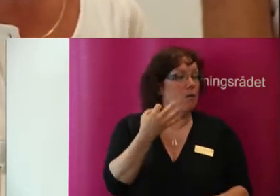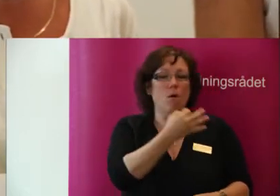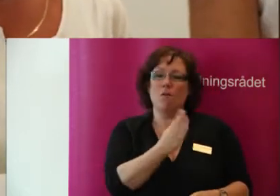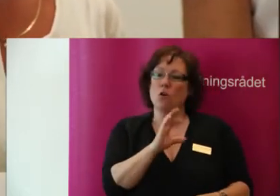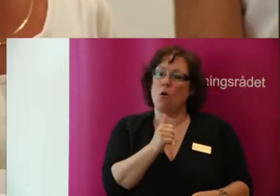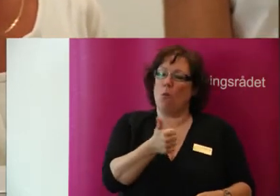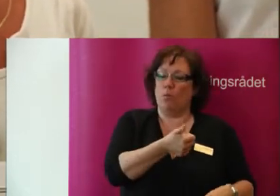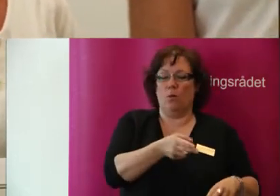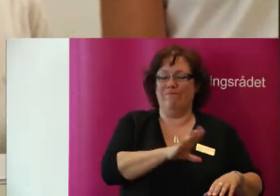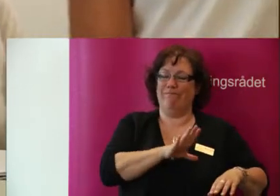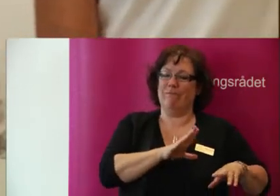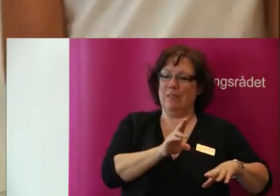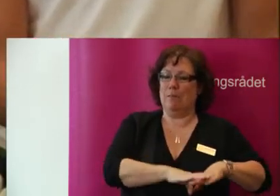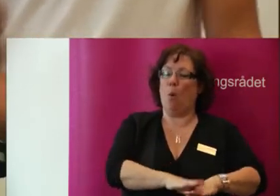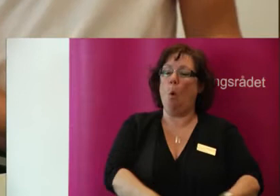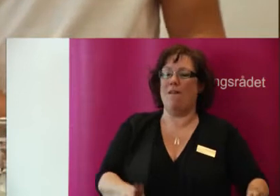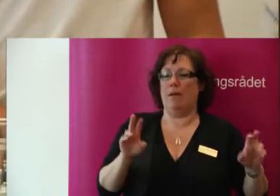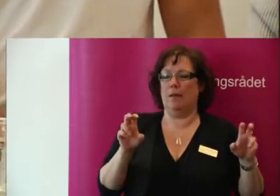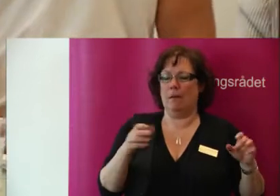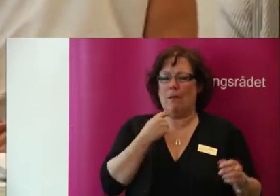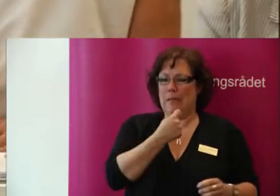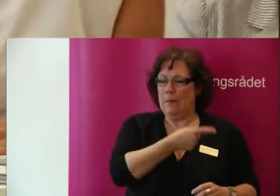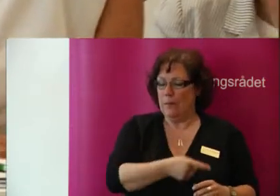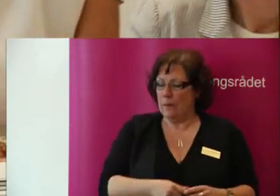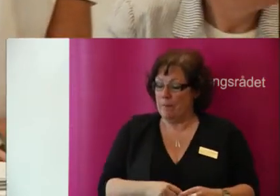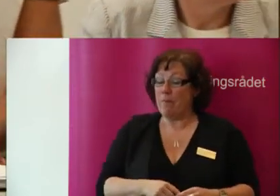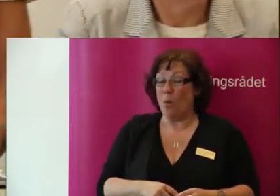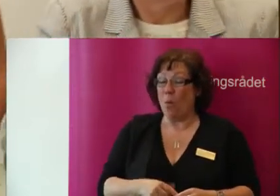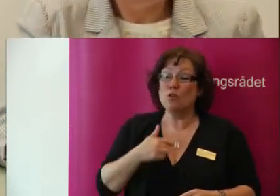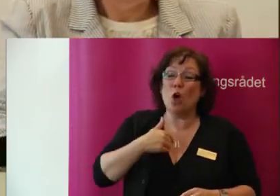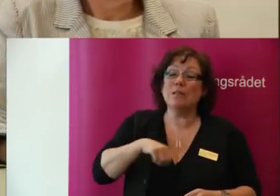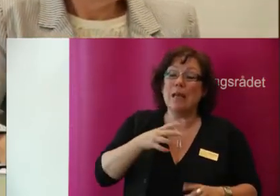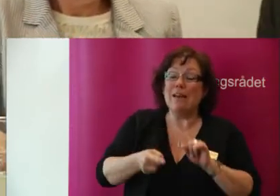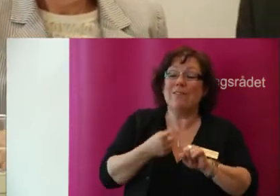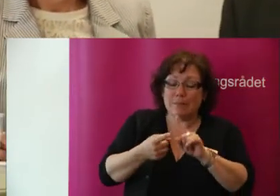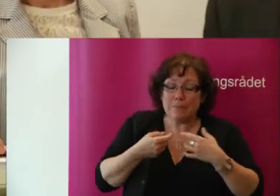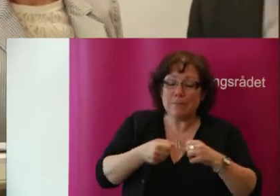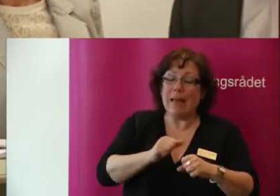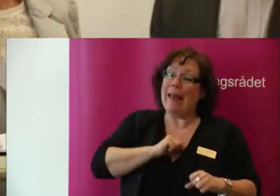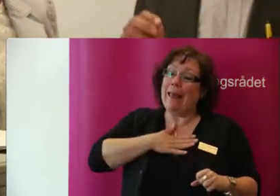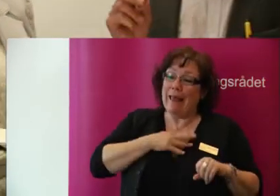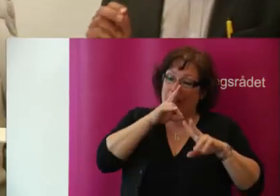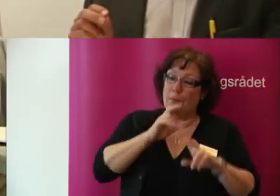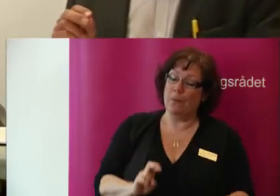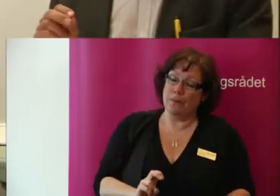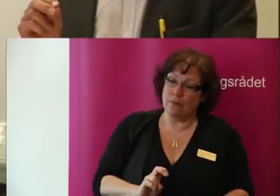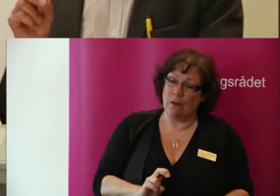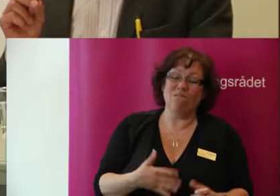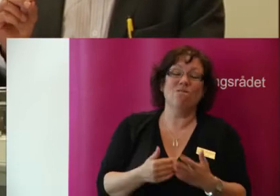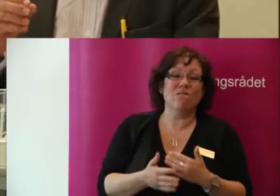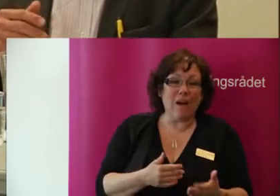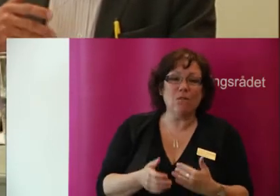nere på golvet om det? Jo, jag har faktiskt tagit initiativ till att göra en egen undersökning. För just det